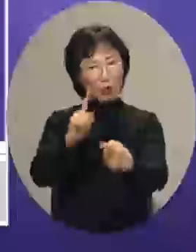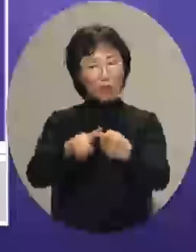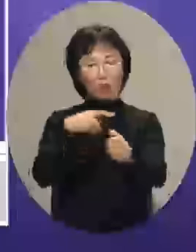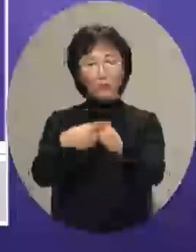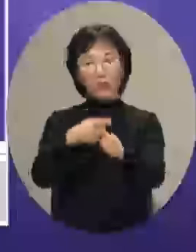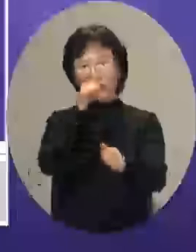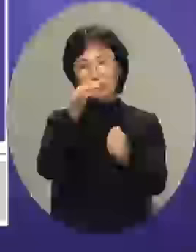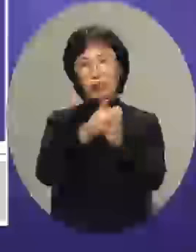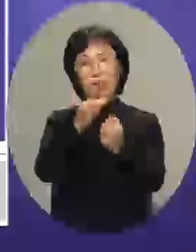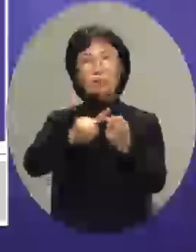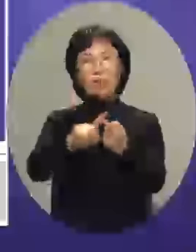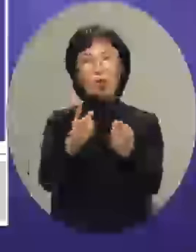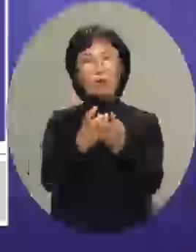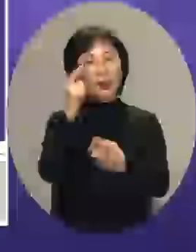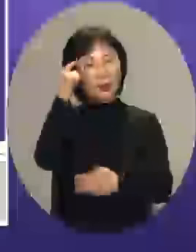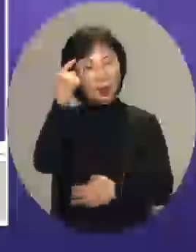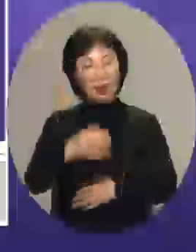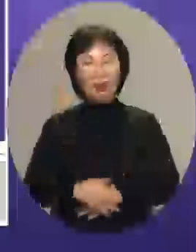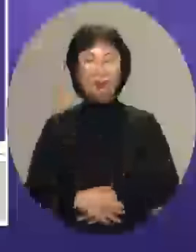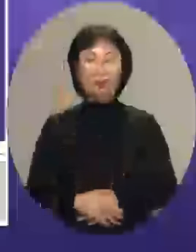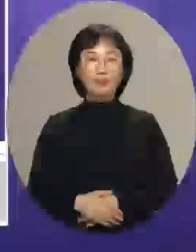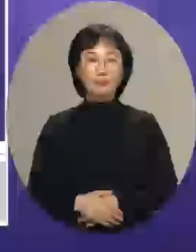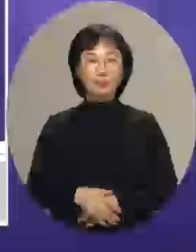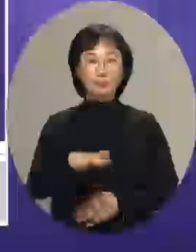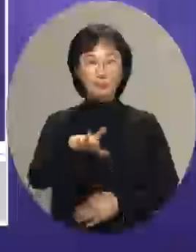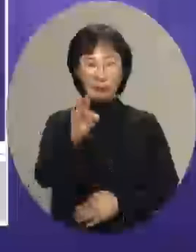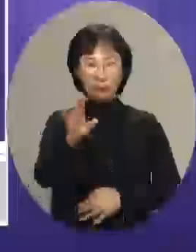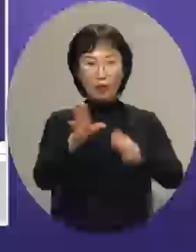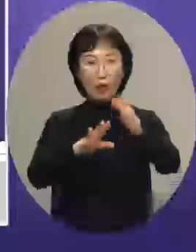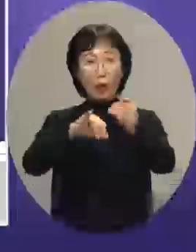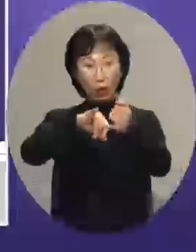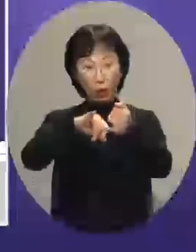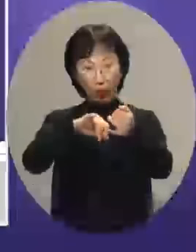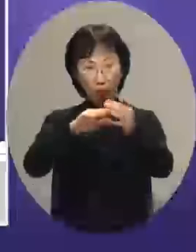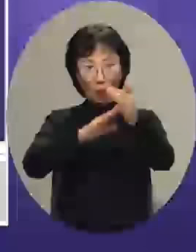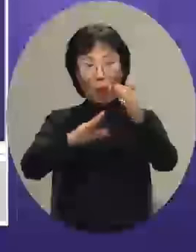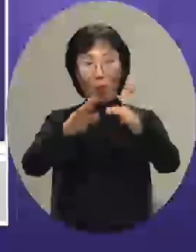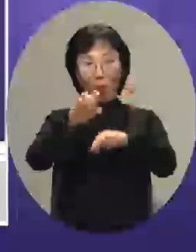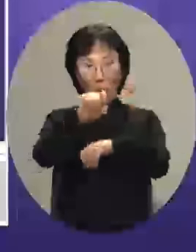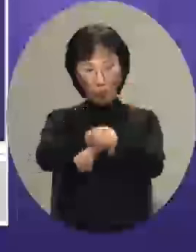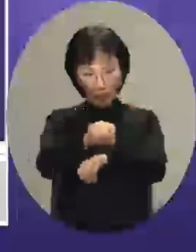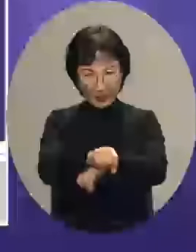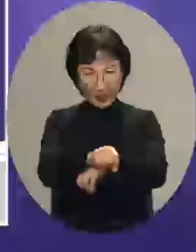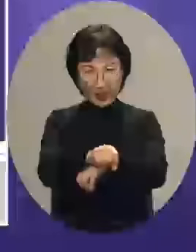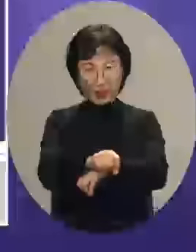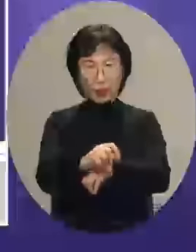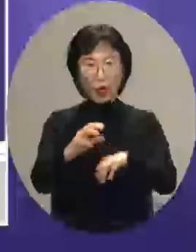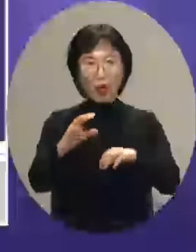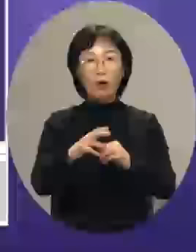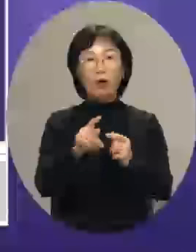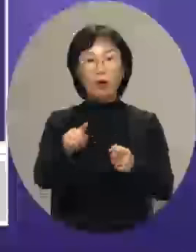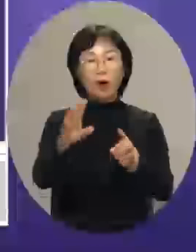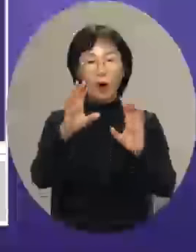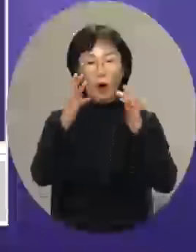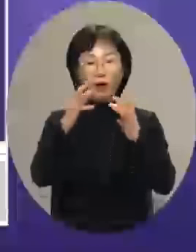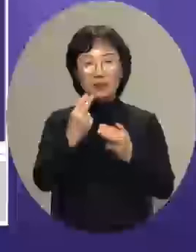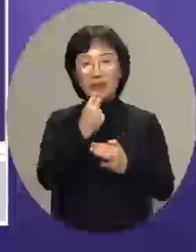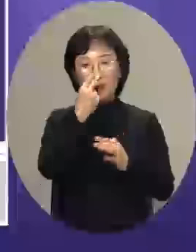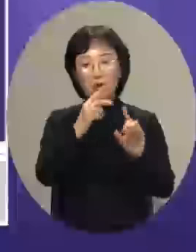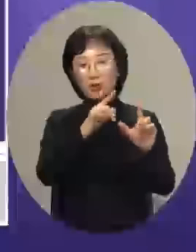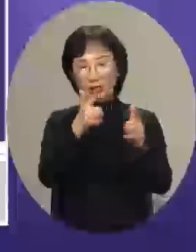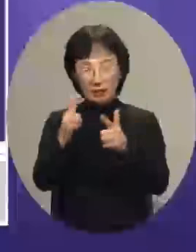생각하십니까? 먼저 공직자 또 어른으로서 어린 생명들이